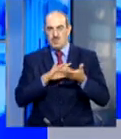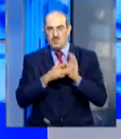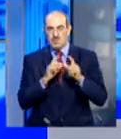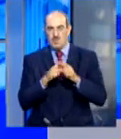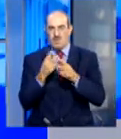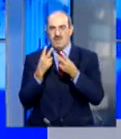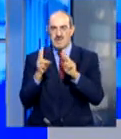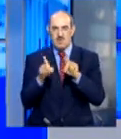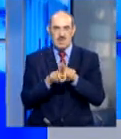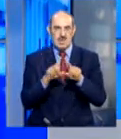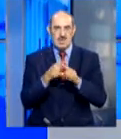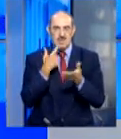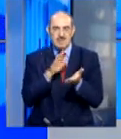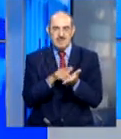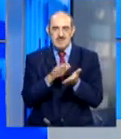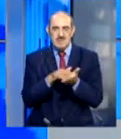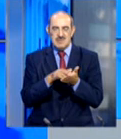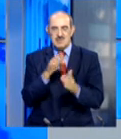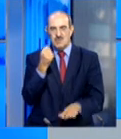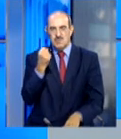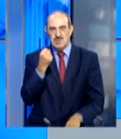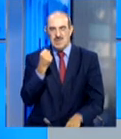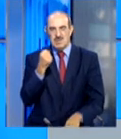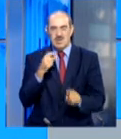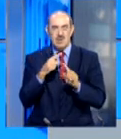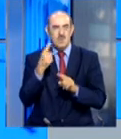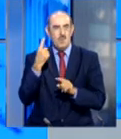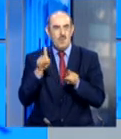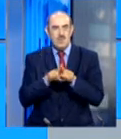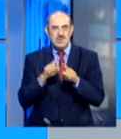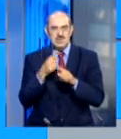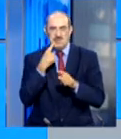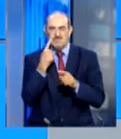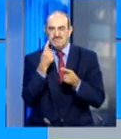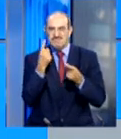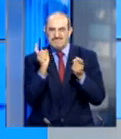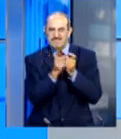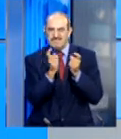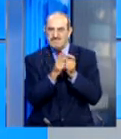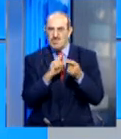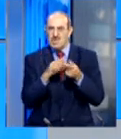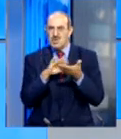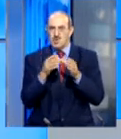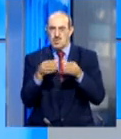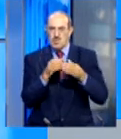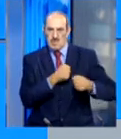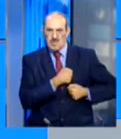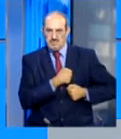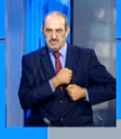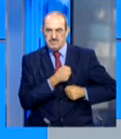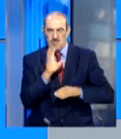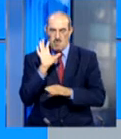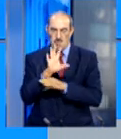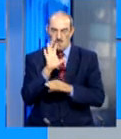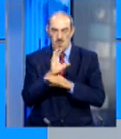عدد على الأراضي المحتلة للصحراء الغربية والاعتداءات المتكررة لقوات الاحتلال